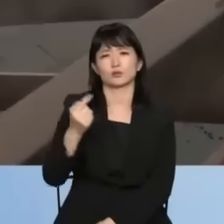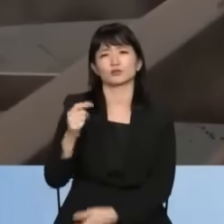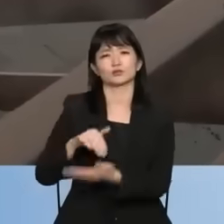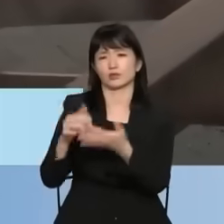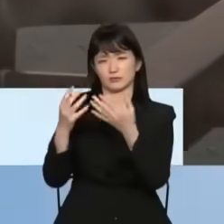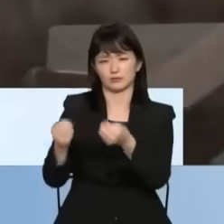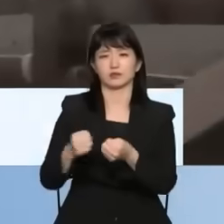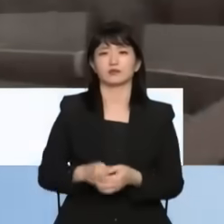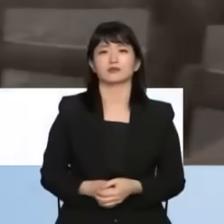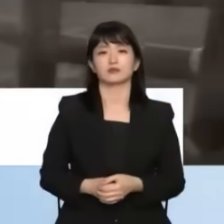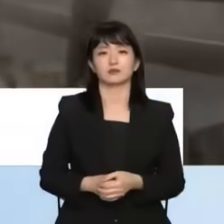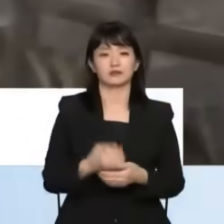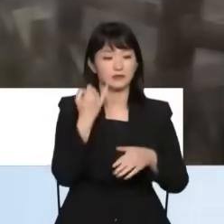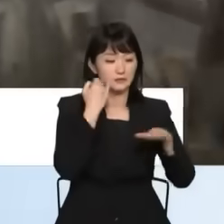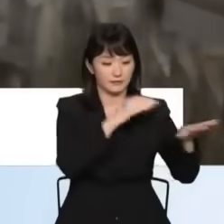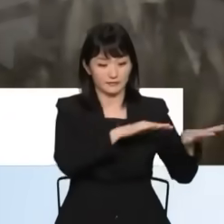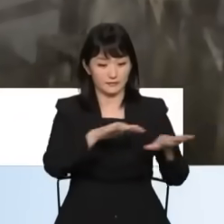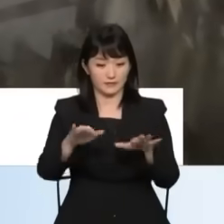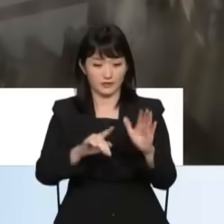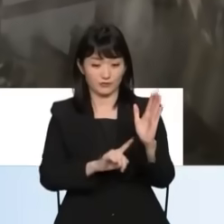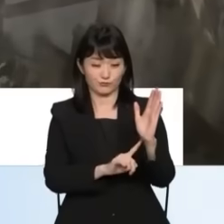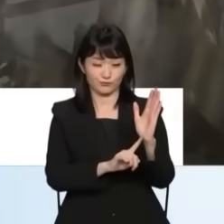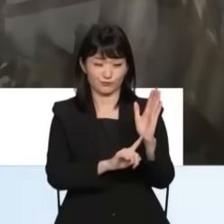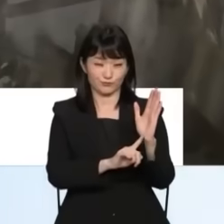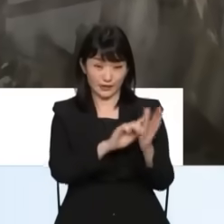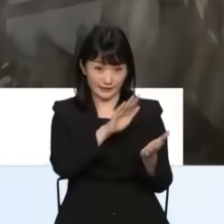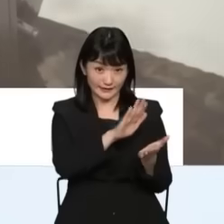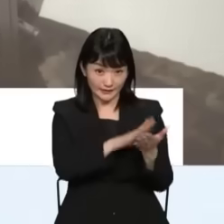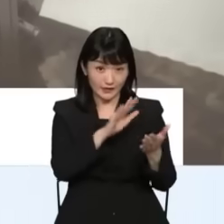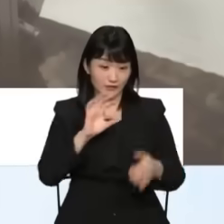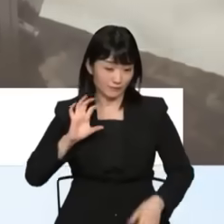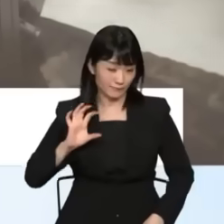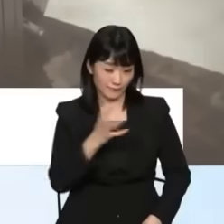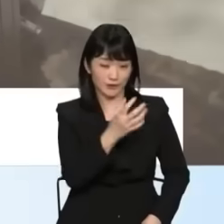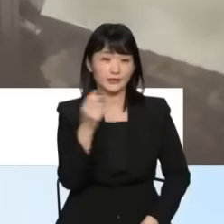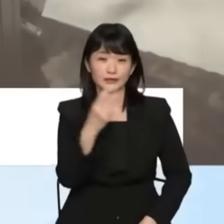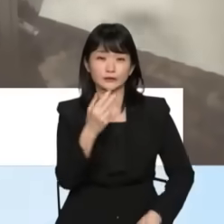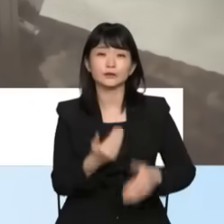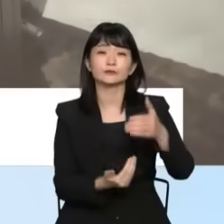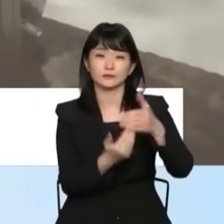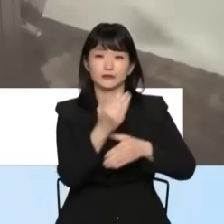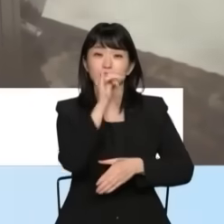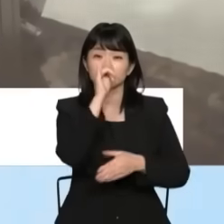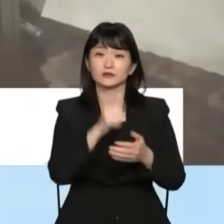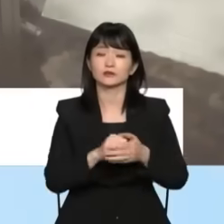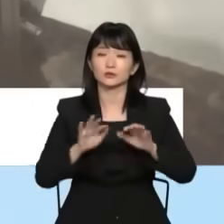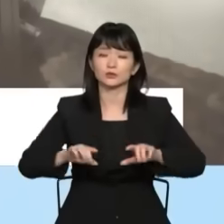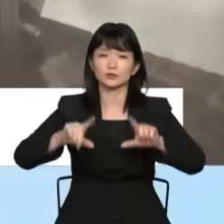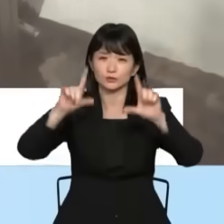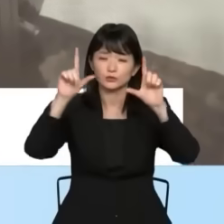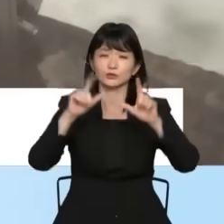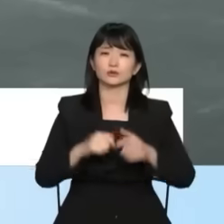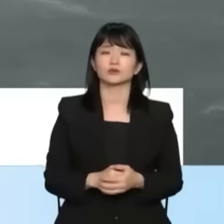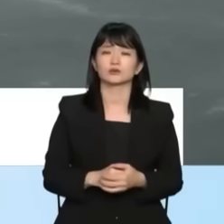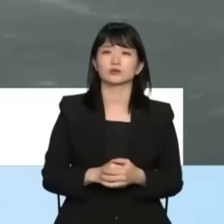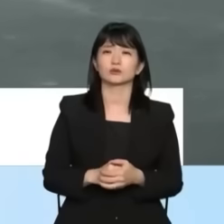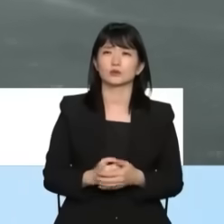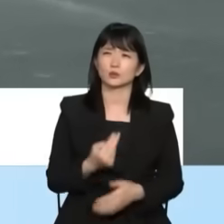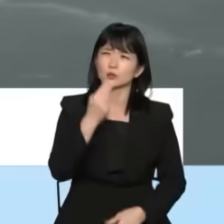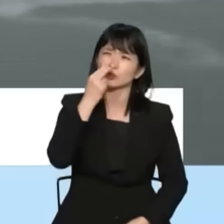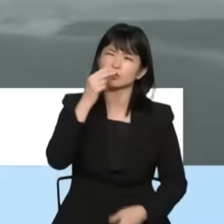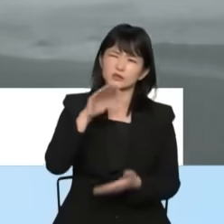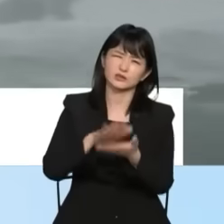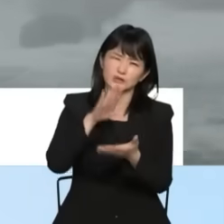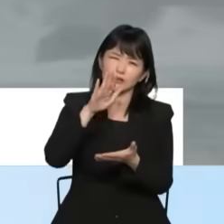말은 즉 바다의 온도가 뜨거워야지 태풍은 강하고 자주 발생을 하게 되는데 뭐 올해 같은 경우에는 대기의 온도도